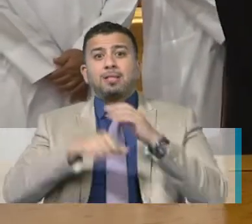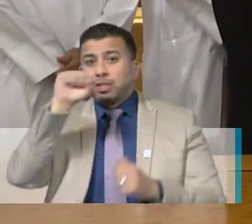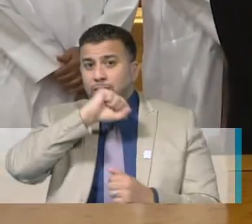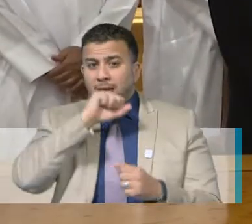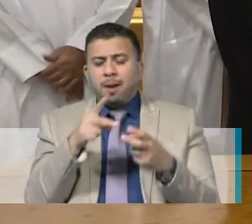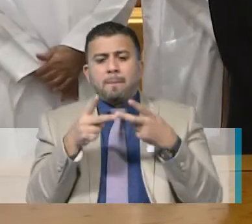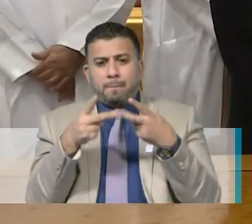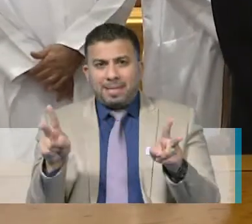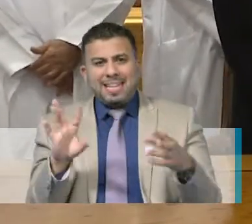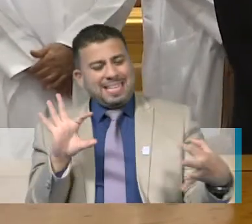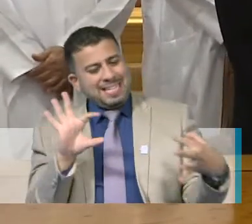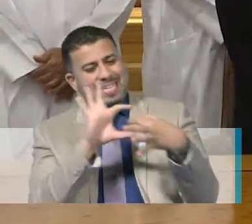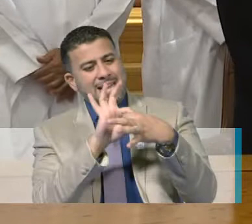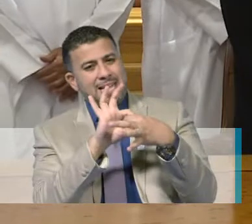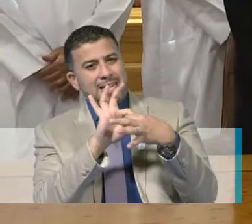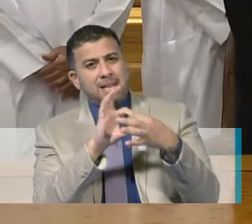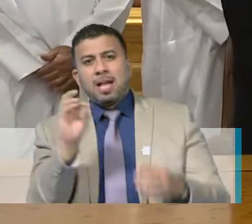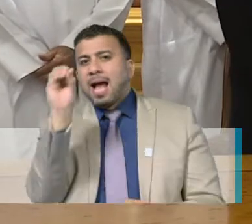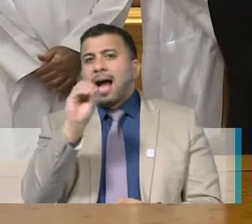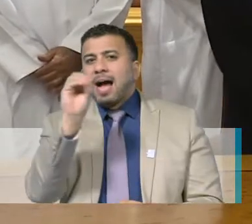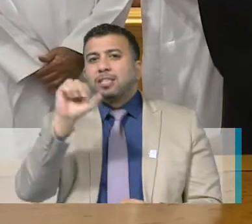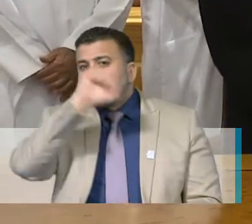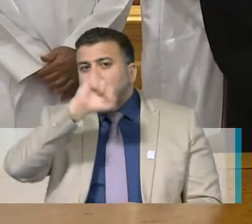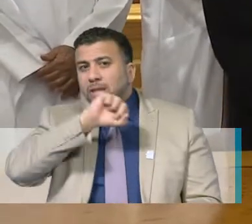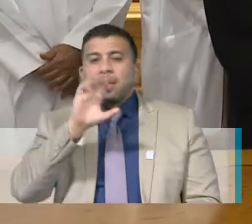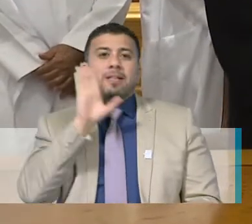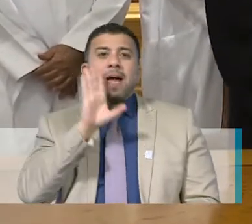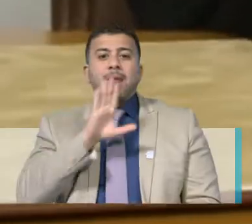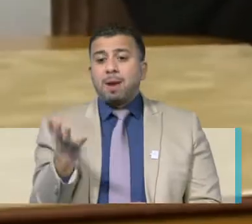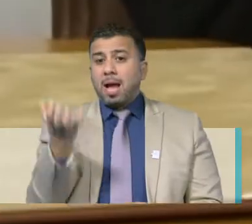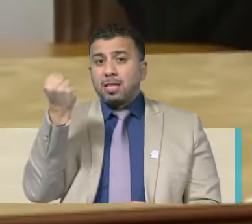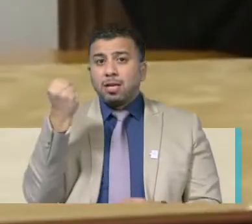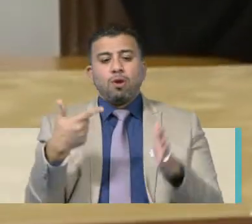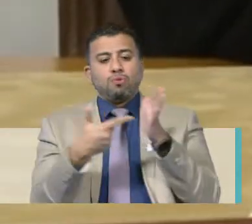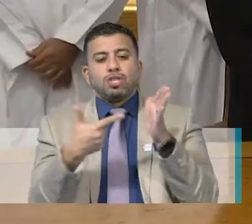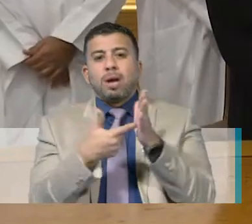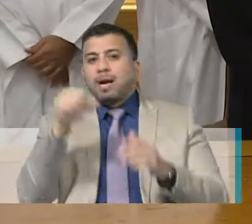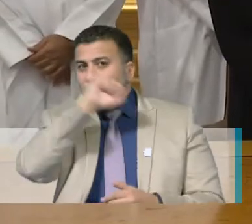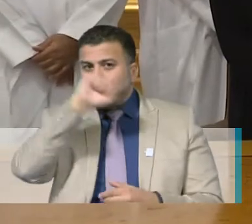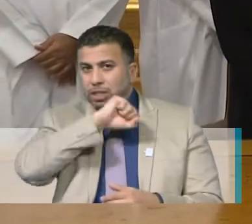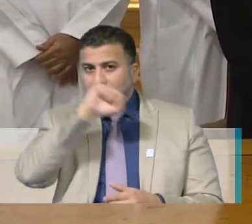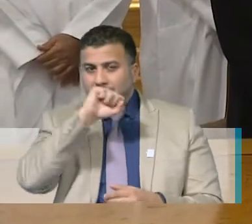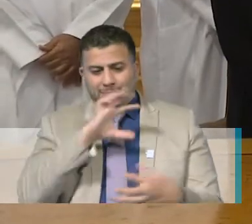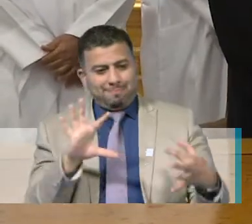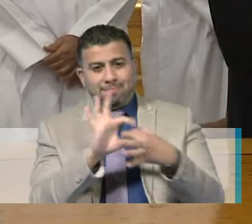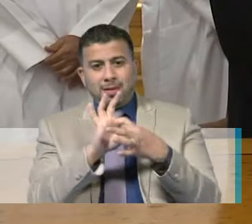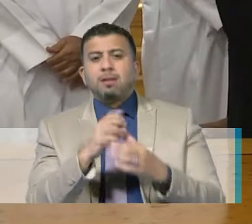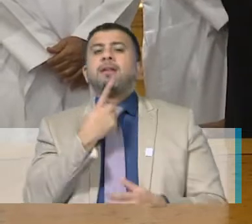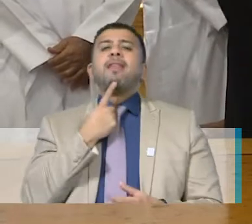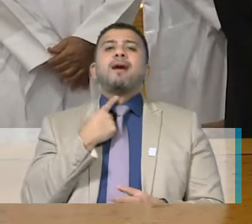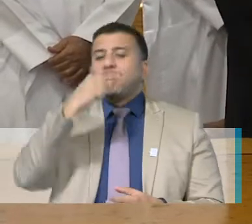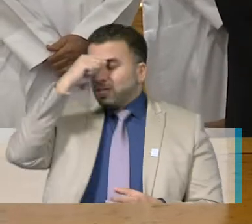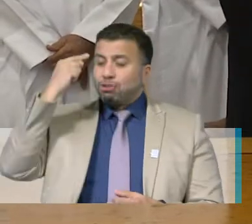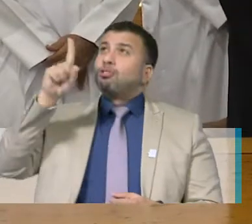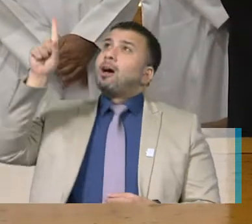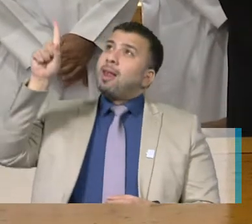تعاون بين هيئة الشارقة للتعليم الخاص وجامعة الشارقة، ونأمل إن شاء الله